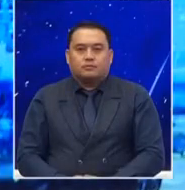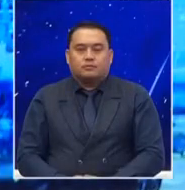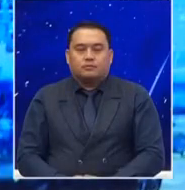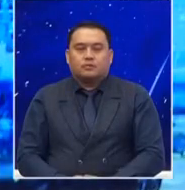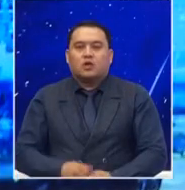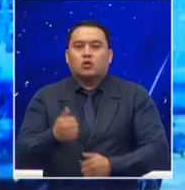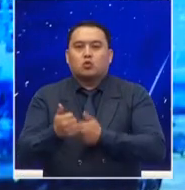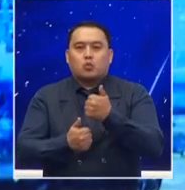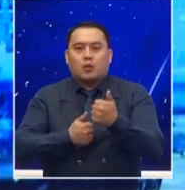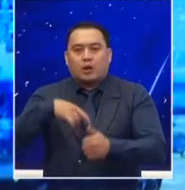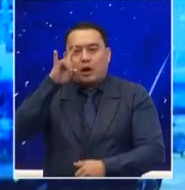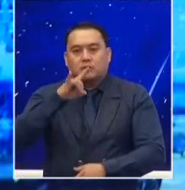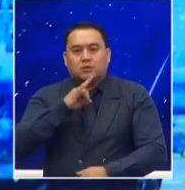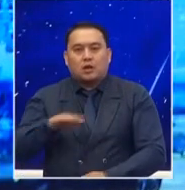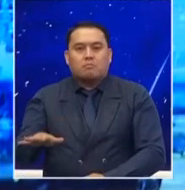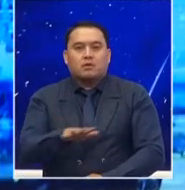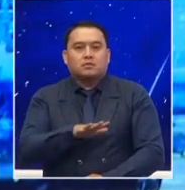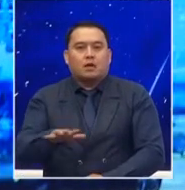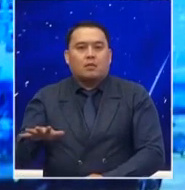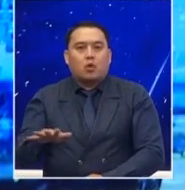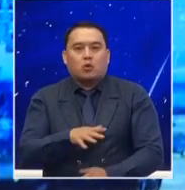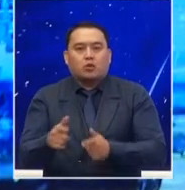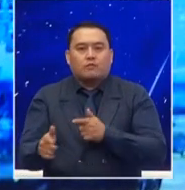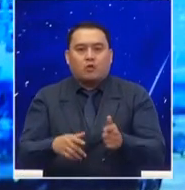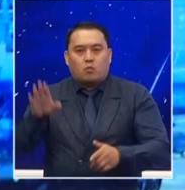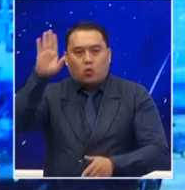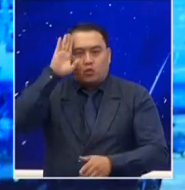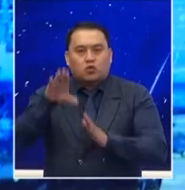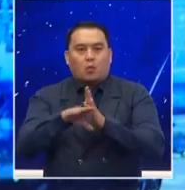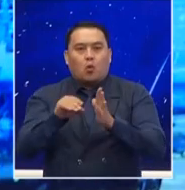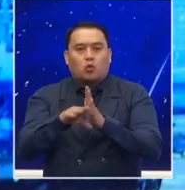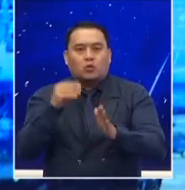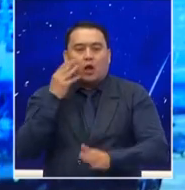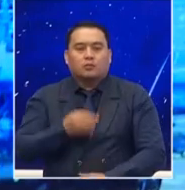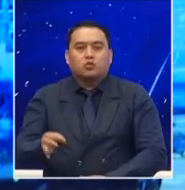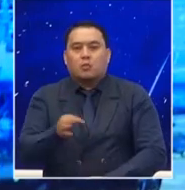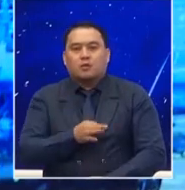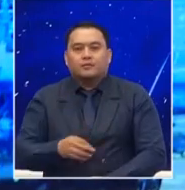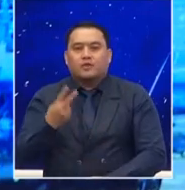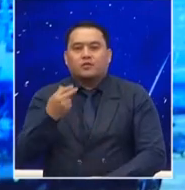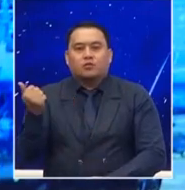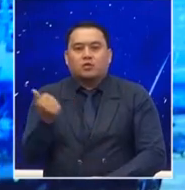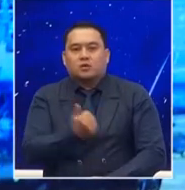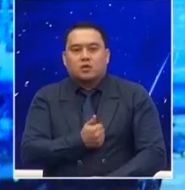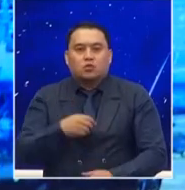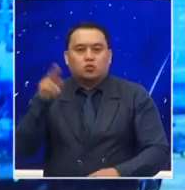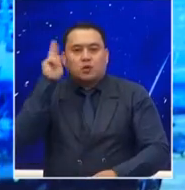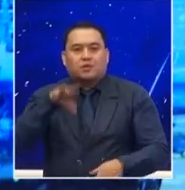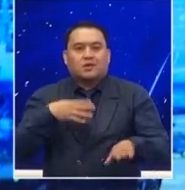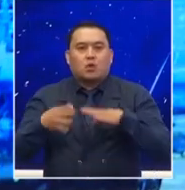К третьему туру чемпионата Казахстана по баскетболу готовится мужская сборная Алматинской области.